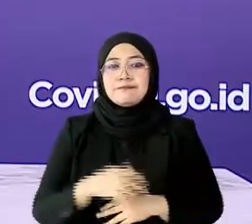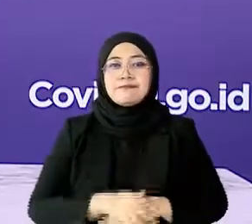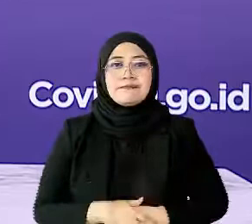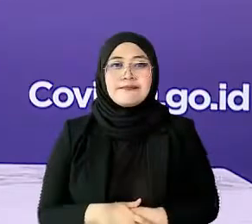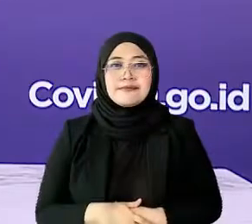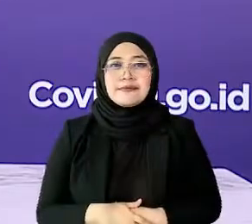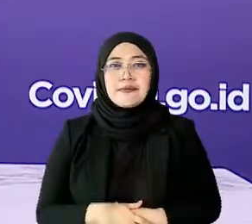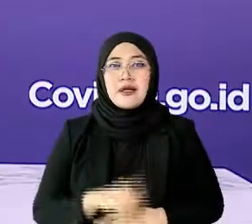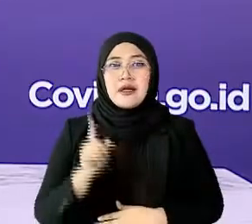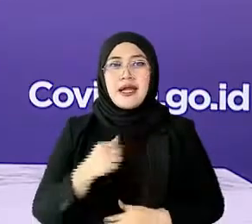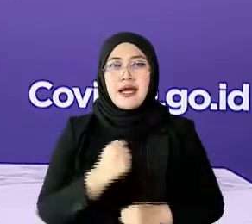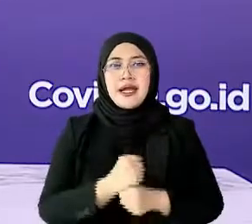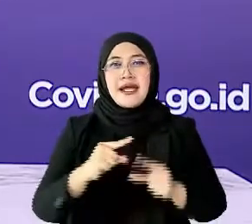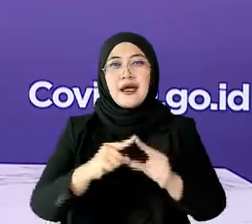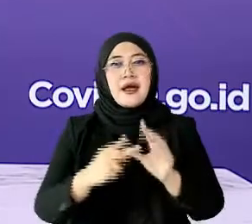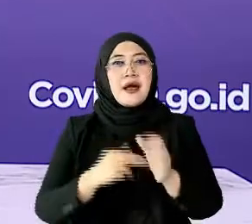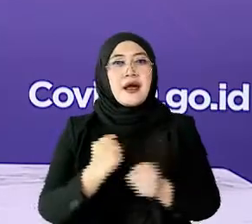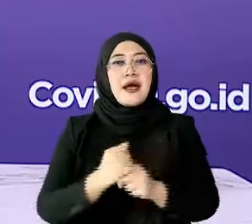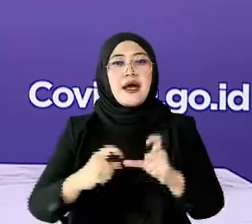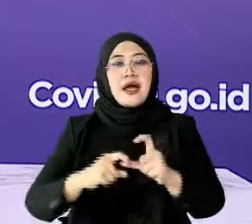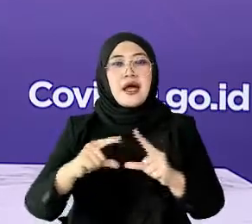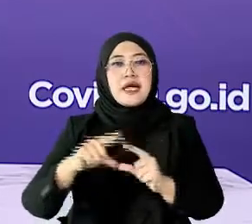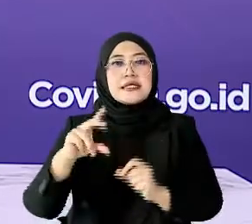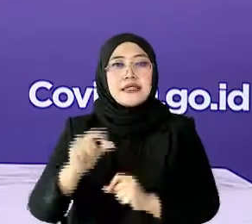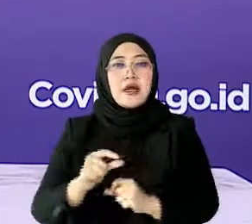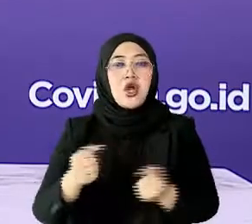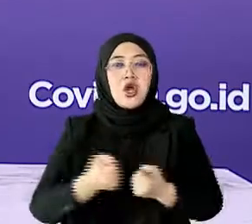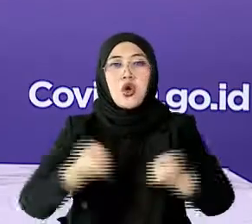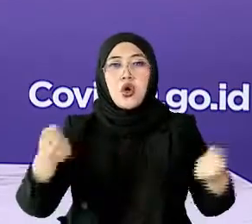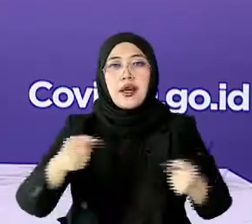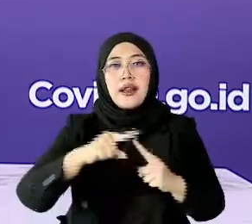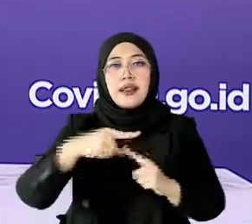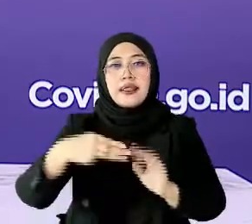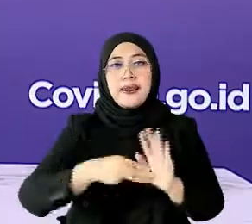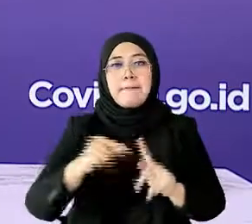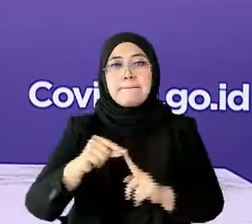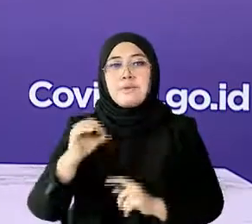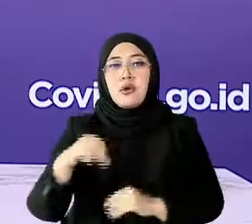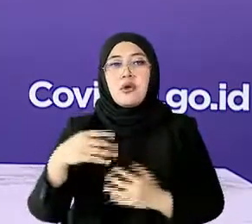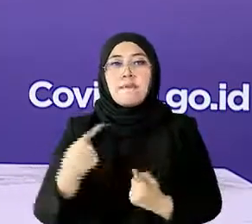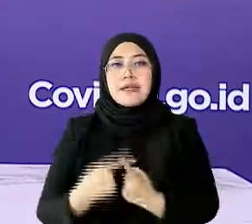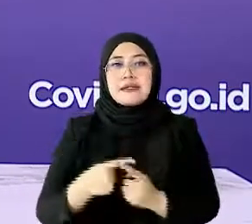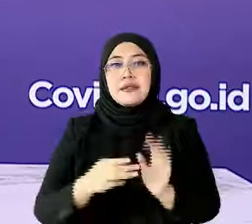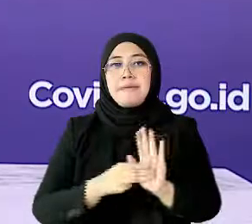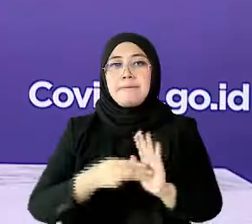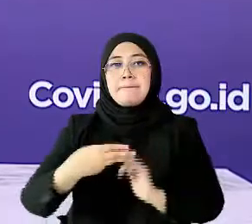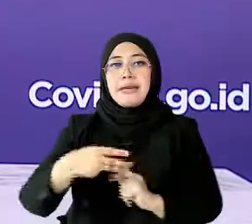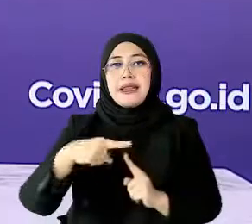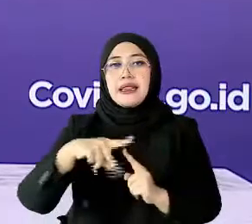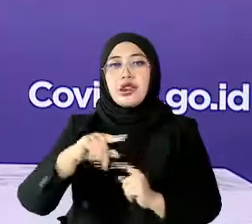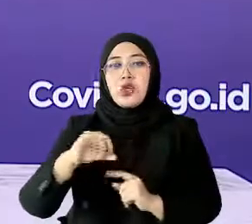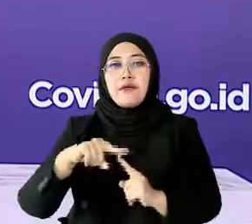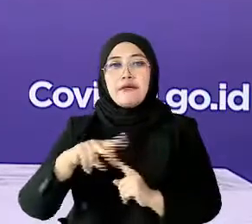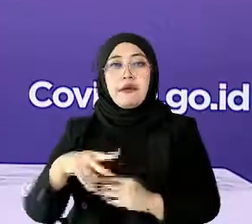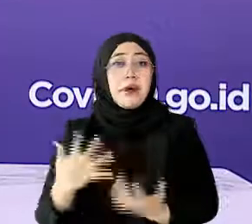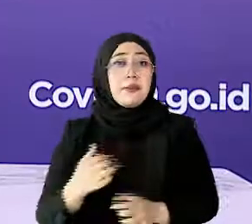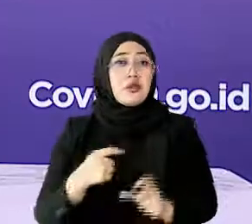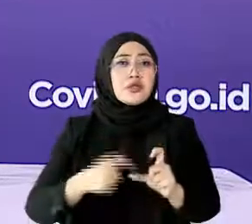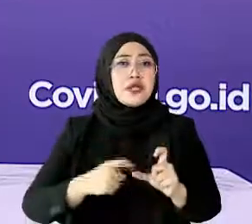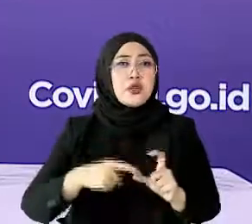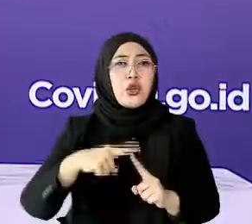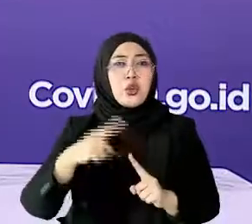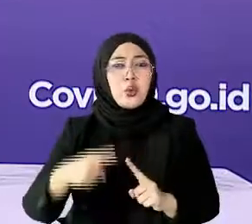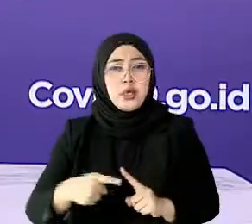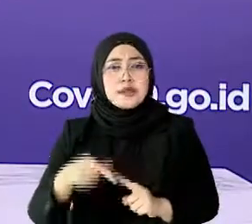light dari gangser korantempo Tio sore.com dan Ayu MetroTV Apakah benar Satgas covert